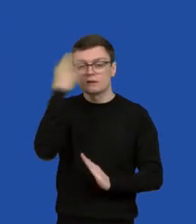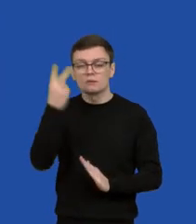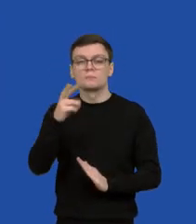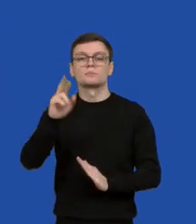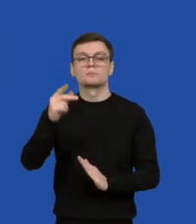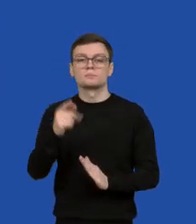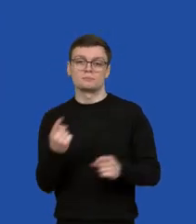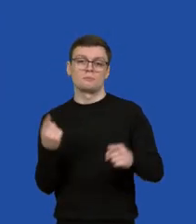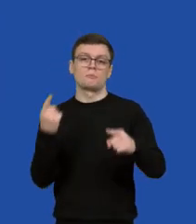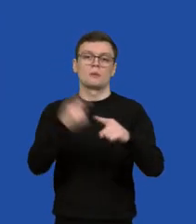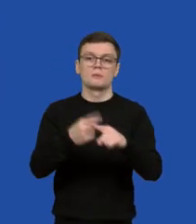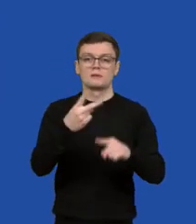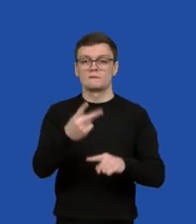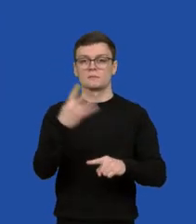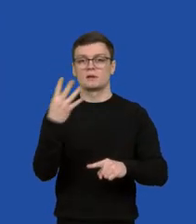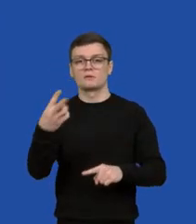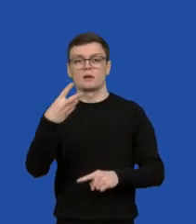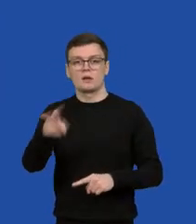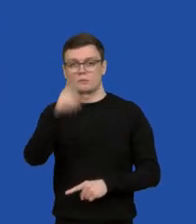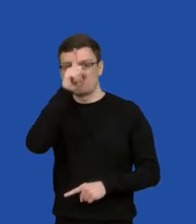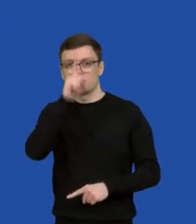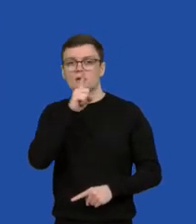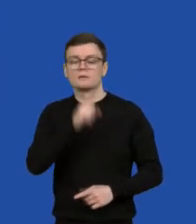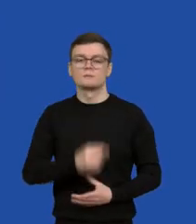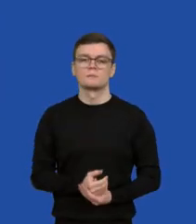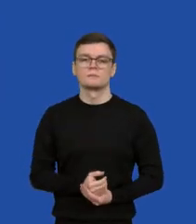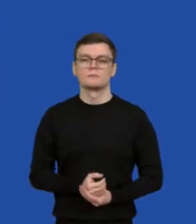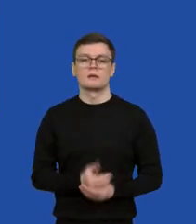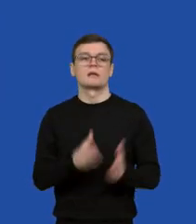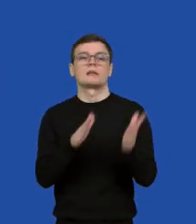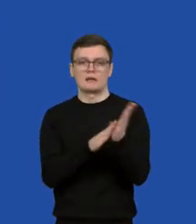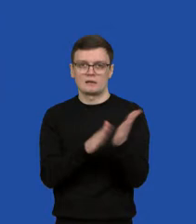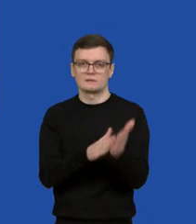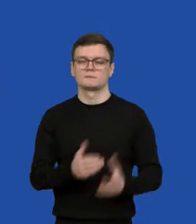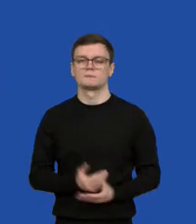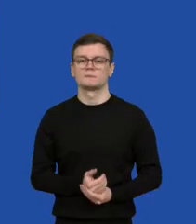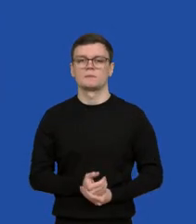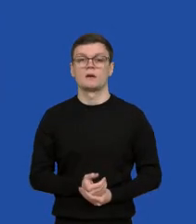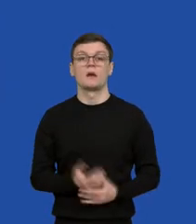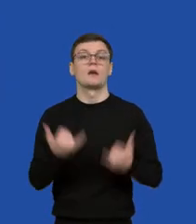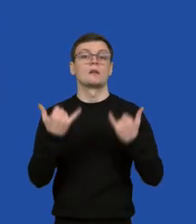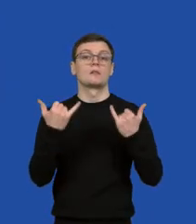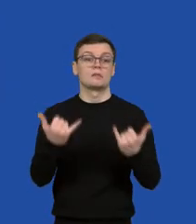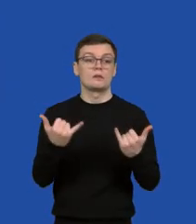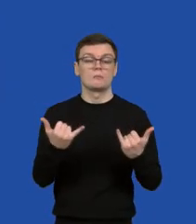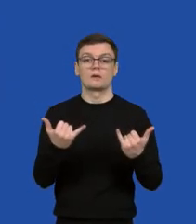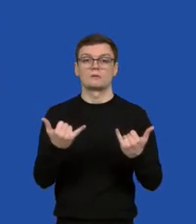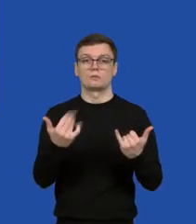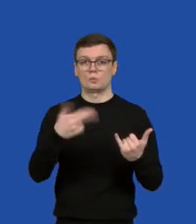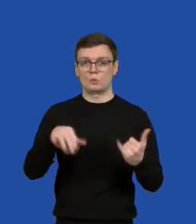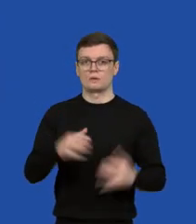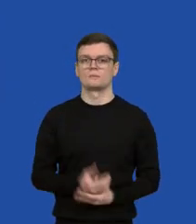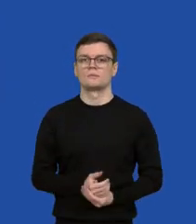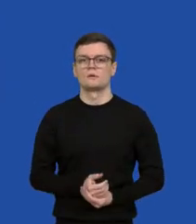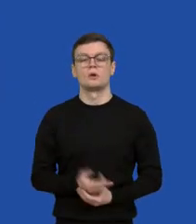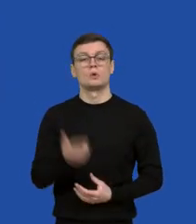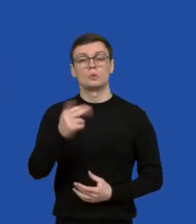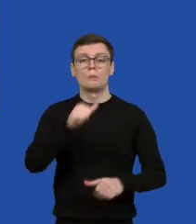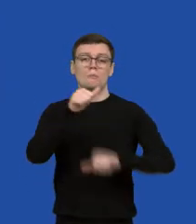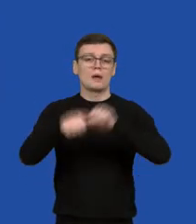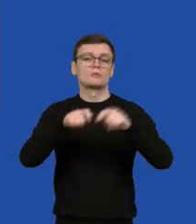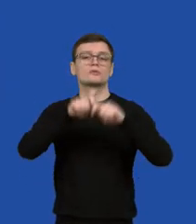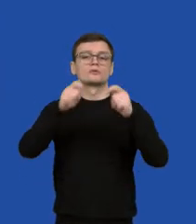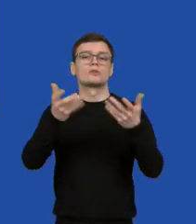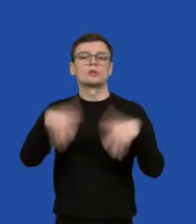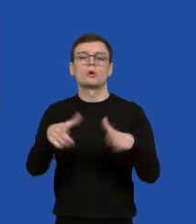būtų papildomai 24 eurai per mėnesį į rankas nuo dabar esančio dydžio. Bet kaip minėjau, nuo metų pradžios jau pensijos